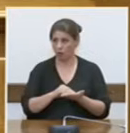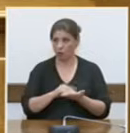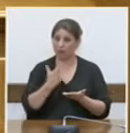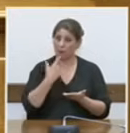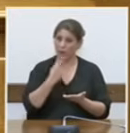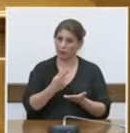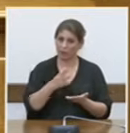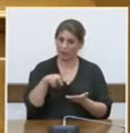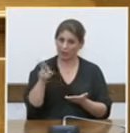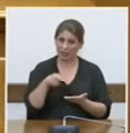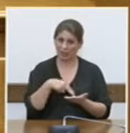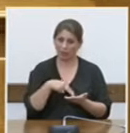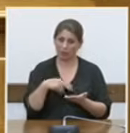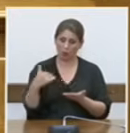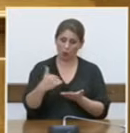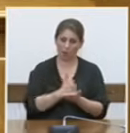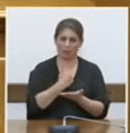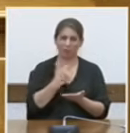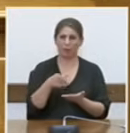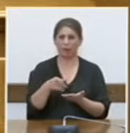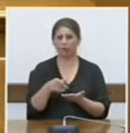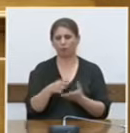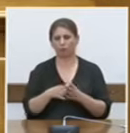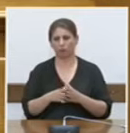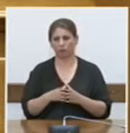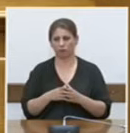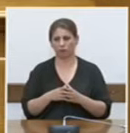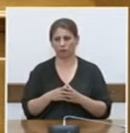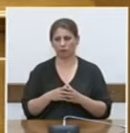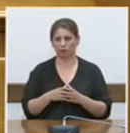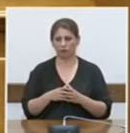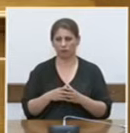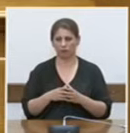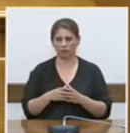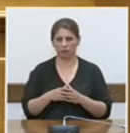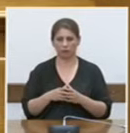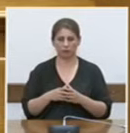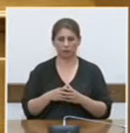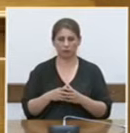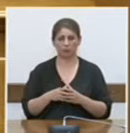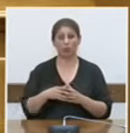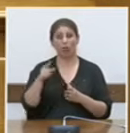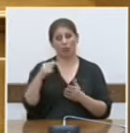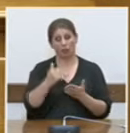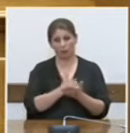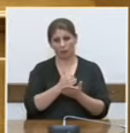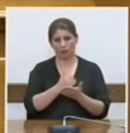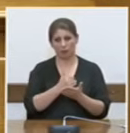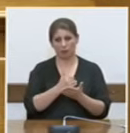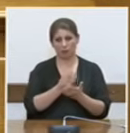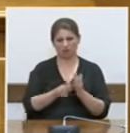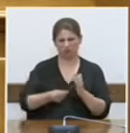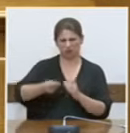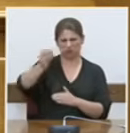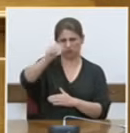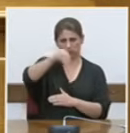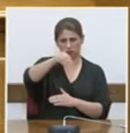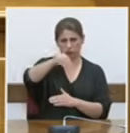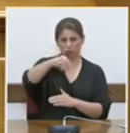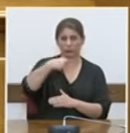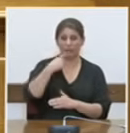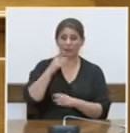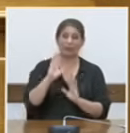καταργήθηκε το αδίκημα, κύριε Σκρέκα και κύριε της κυβέρνησης, για την ισκοκέρδεια, είπατε ότι δεν είναι έτσι ακριβώς.